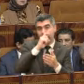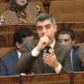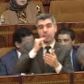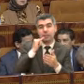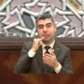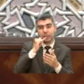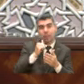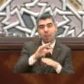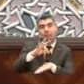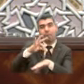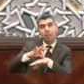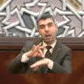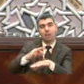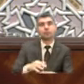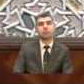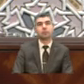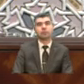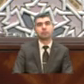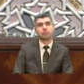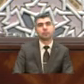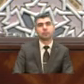الكلاوي ديال ديال شكرا.